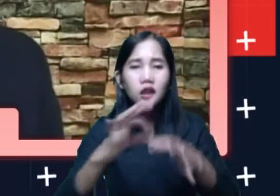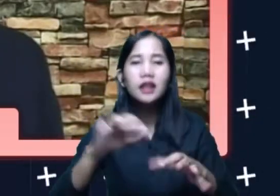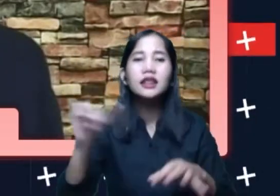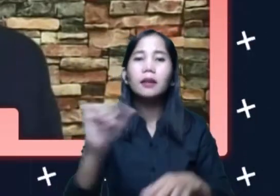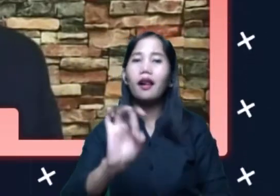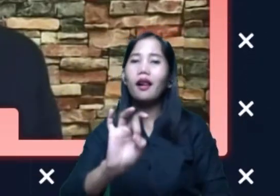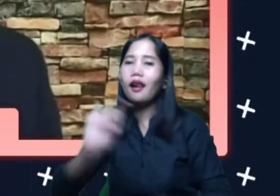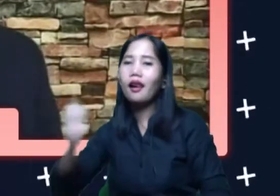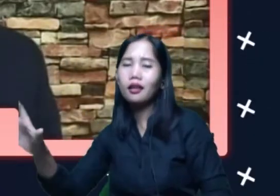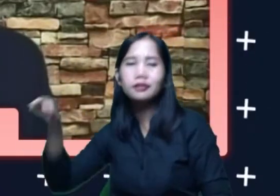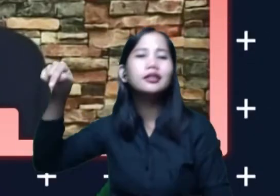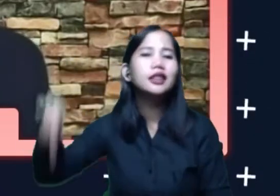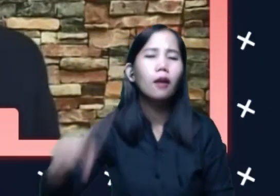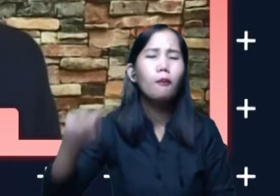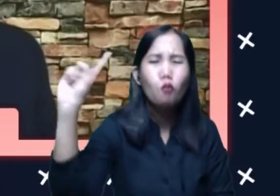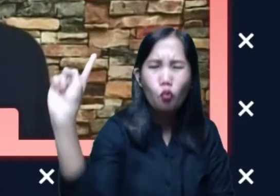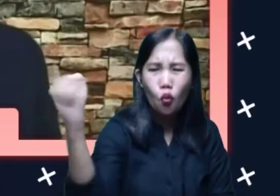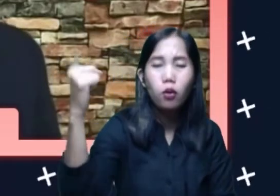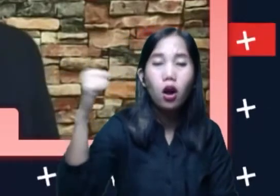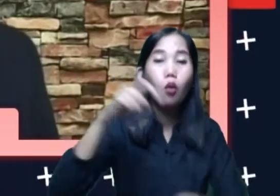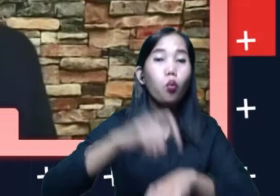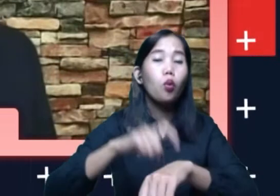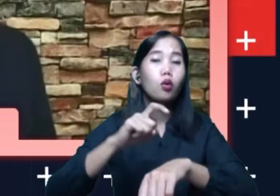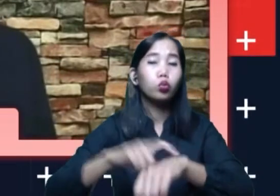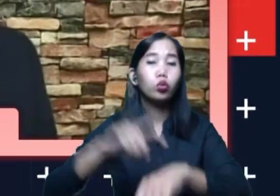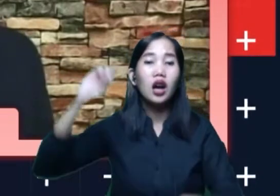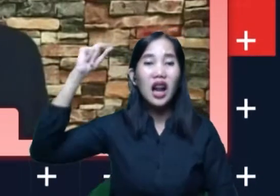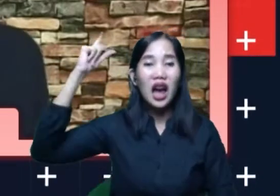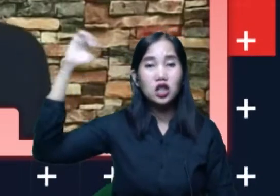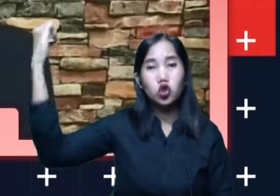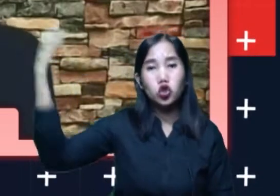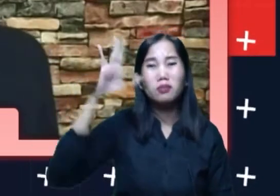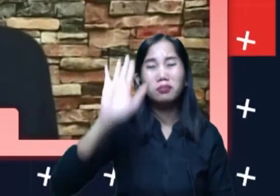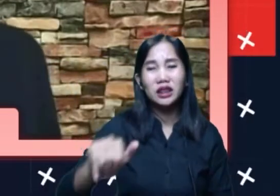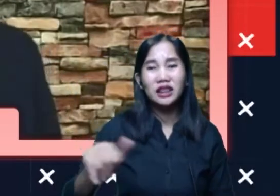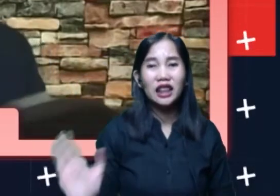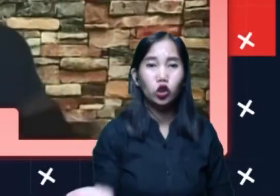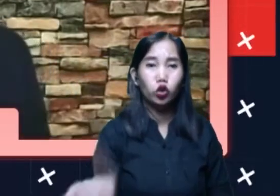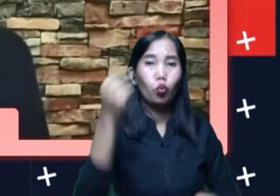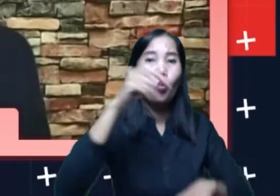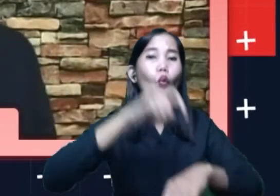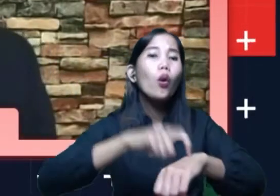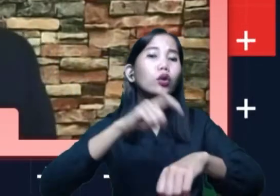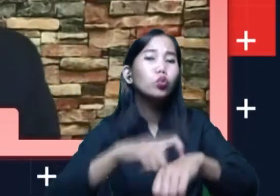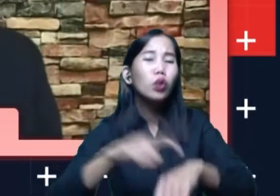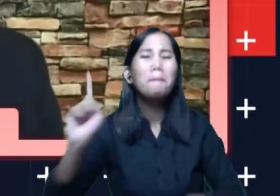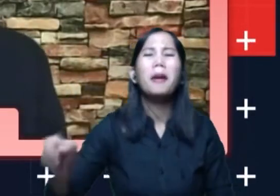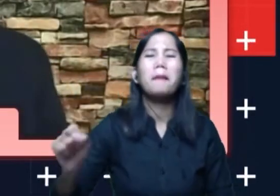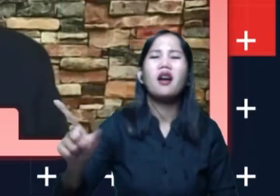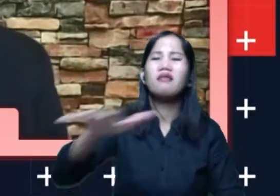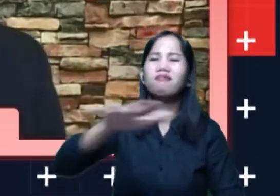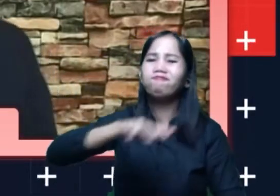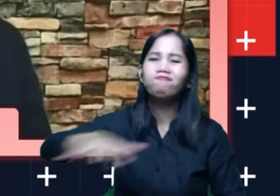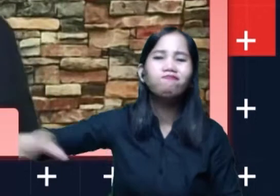belum sekompleks atau sebanyak yang ada gereja sekarang ini, mencapai banyak bangsa, ratusan negara di